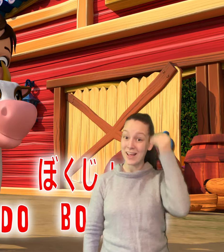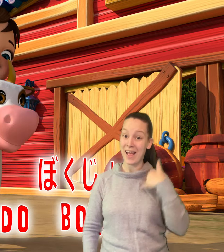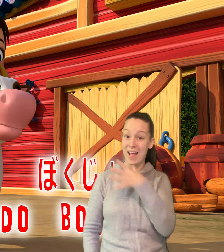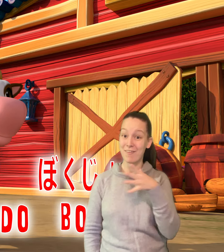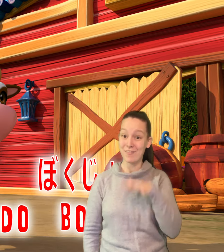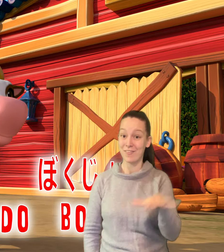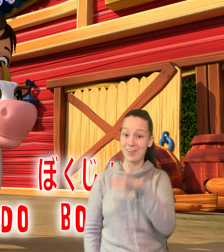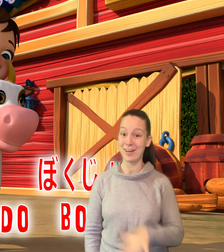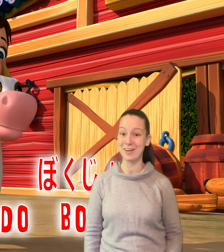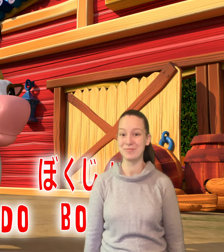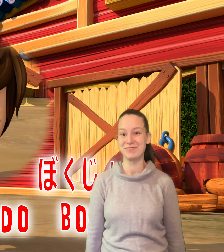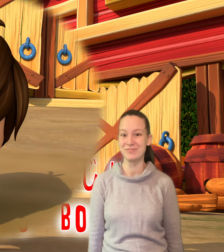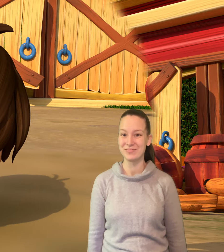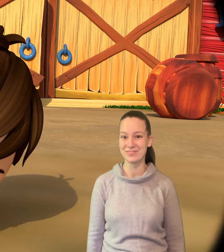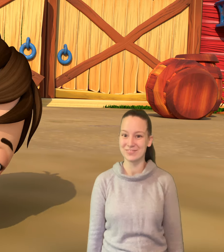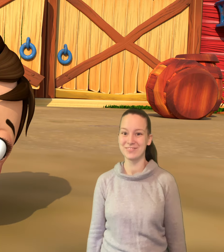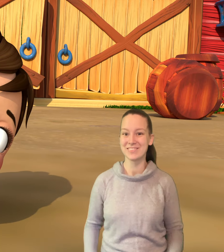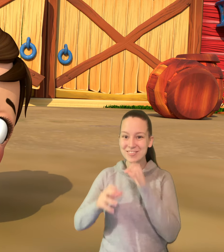マクドナルド